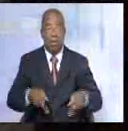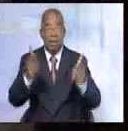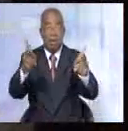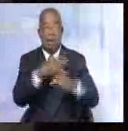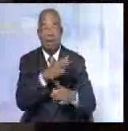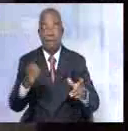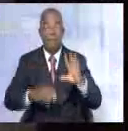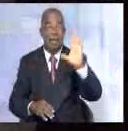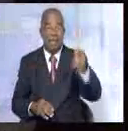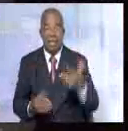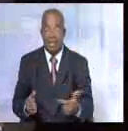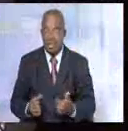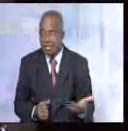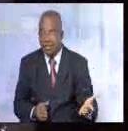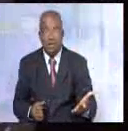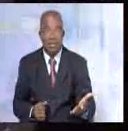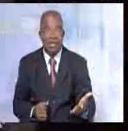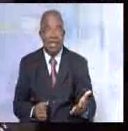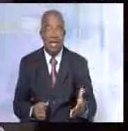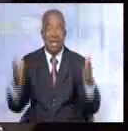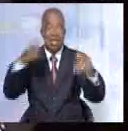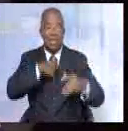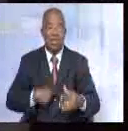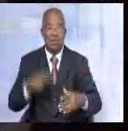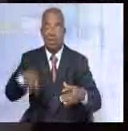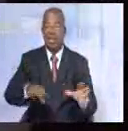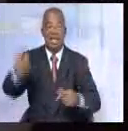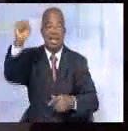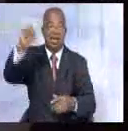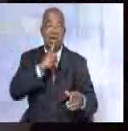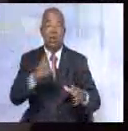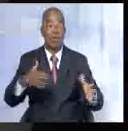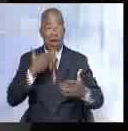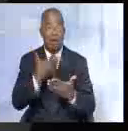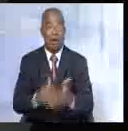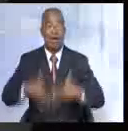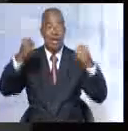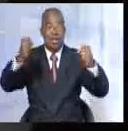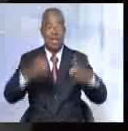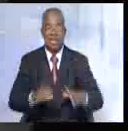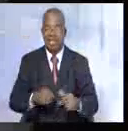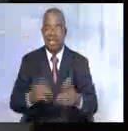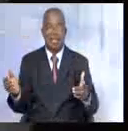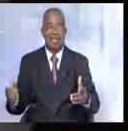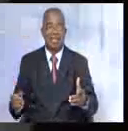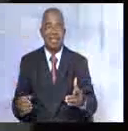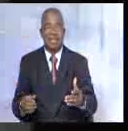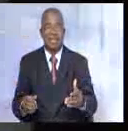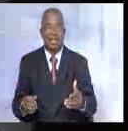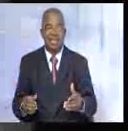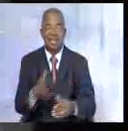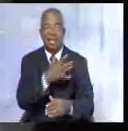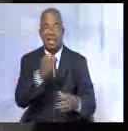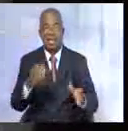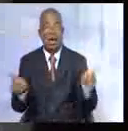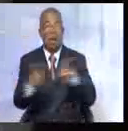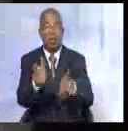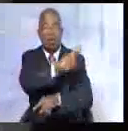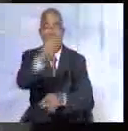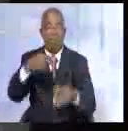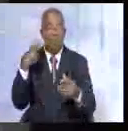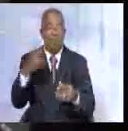s'inquiètent de l'état de santé réel de mon père, de la propagande autour de lui, et s'interrogent sur ce qui serait caché. Mais comme vous le